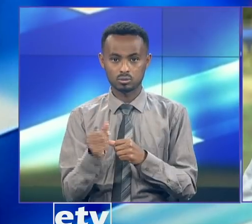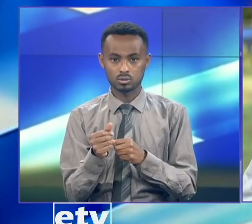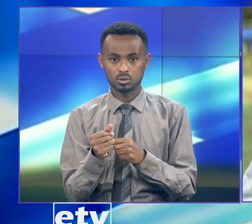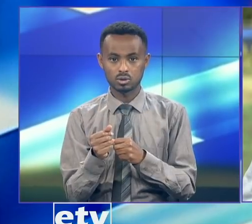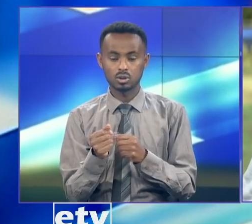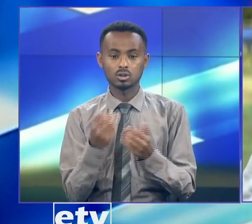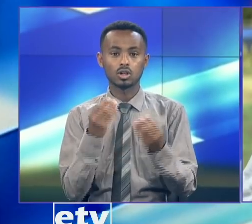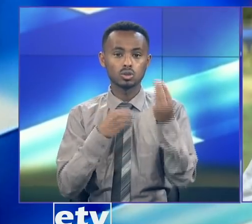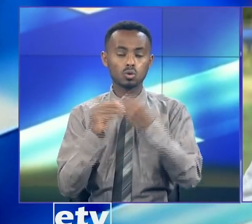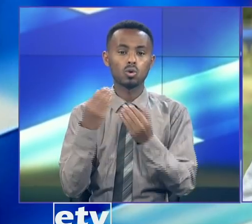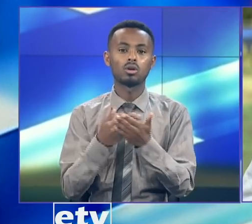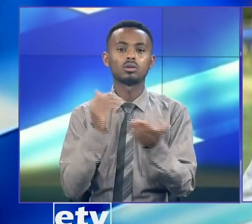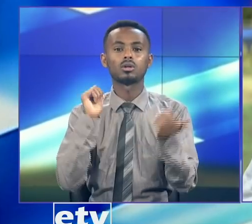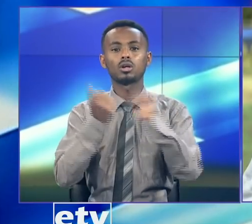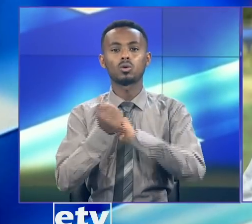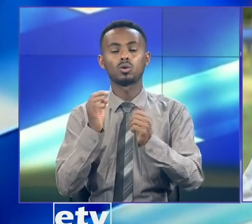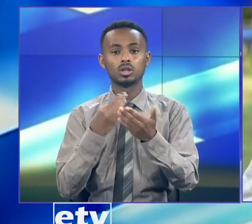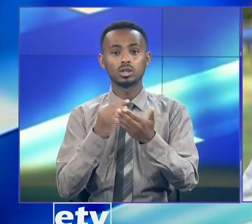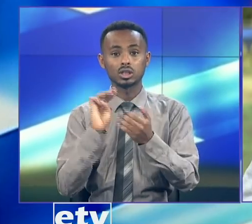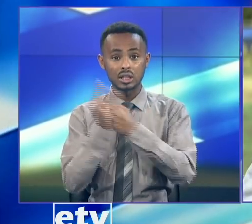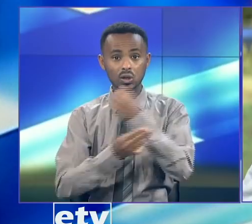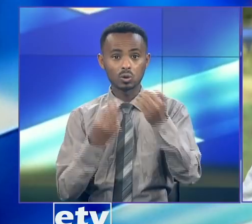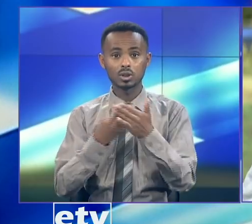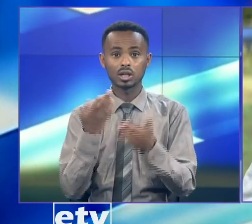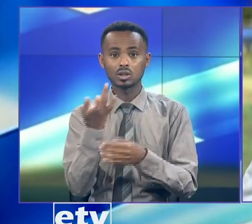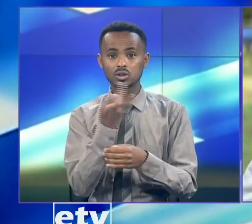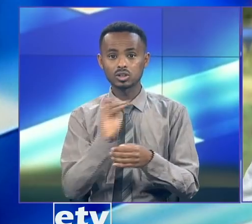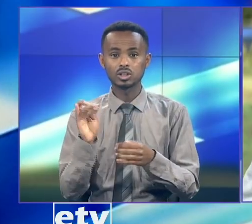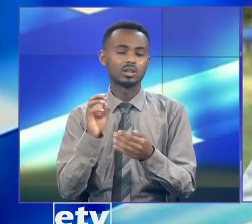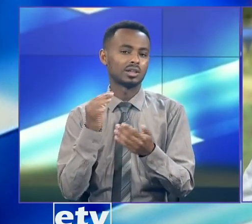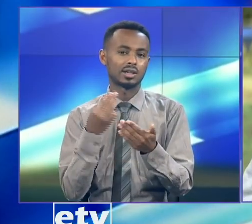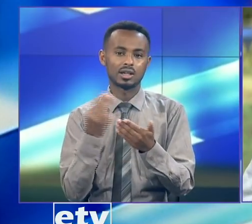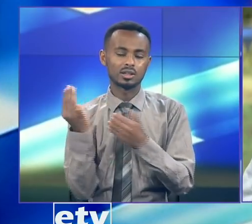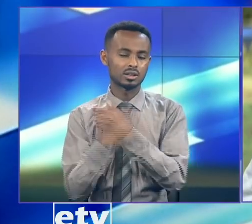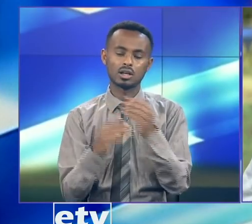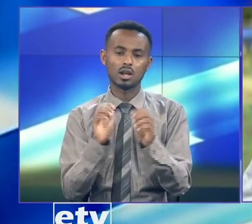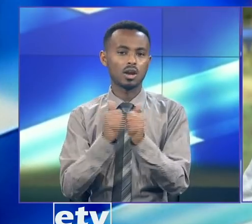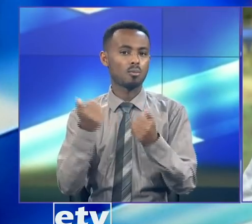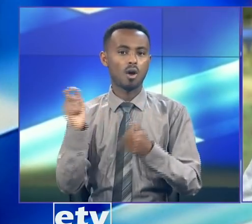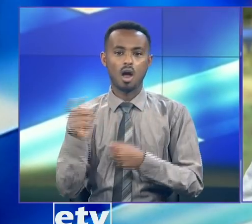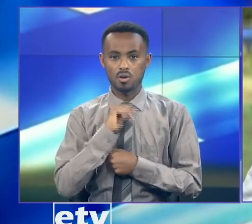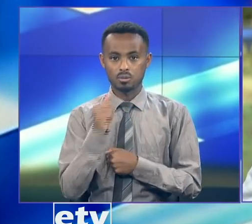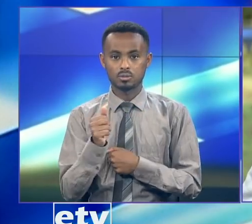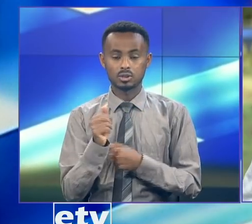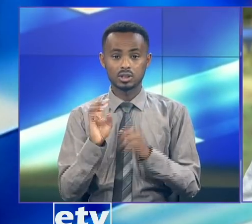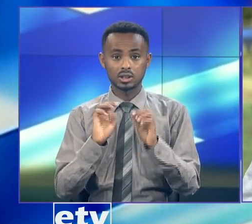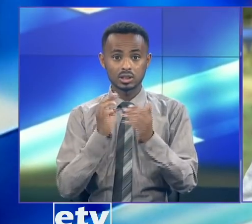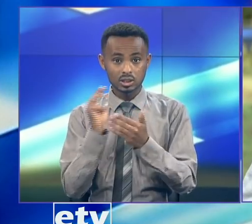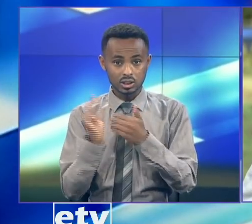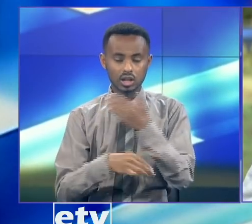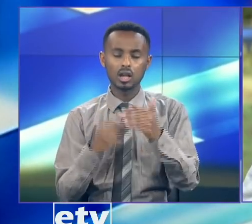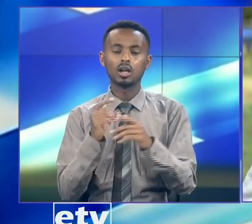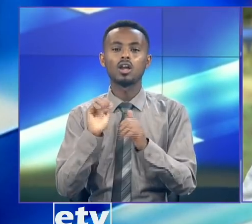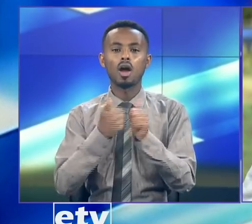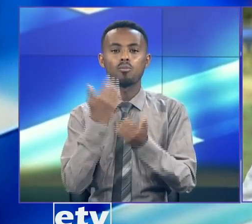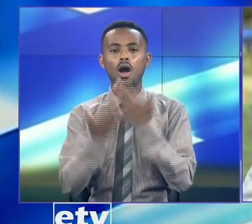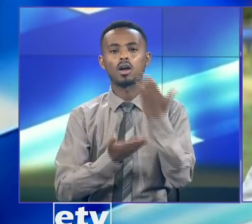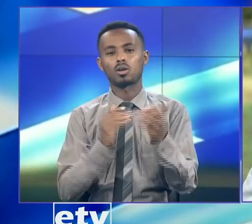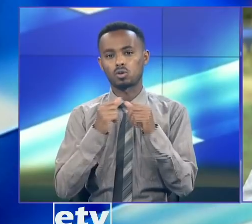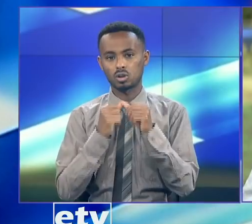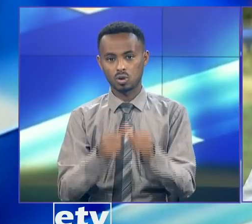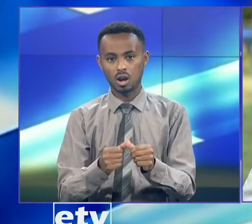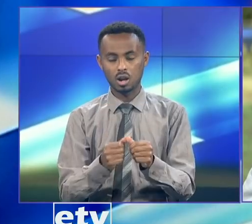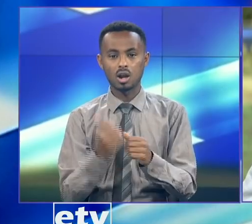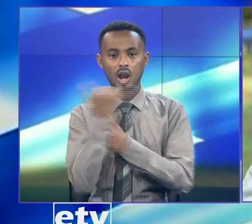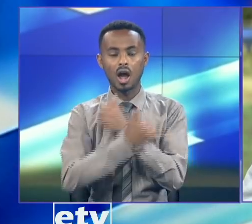ወደ ገንዘብ ተቀይሮ ነው ስንዴው የምትገዛው እንጂ እንደ ስንዴው ለዳቦ አገልግሎት አይውልም። ስንዴው ግን ለዳቦ አገልግሎት ይውላል።